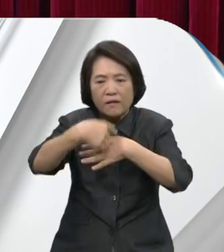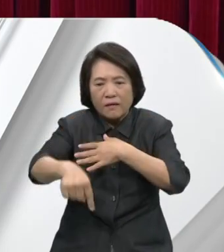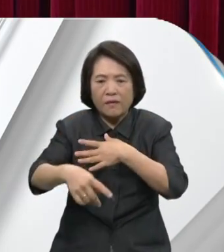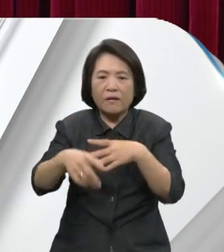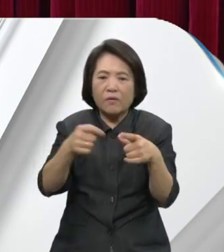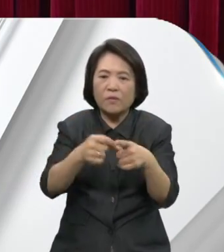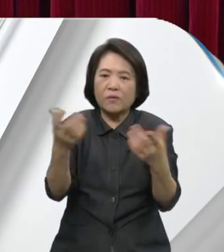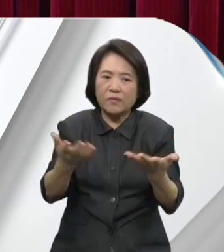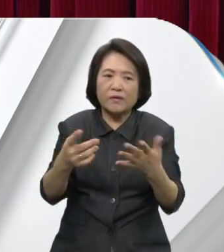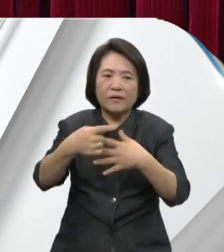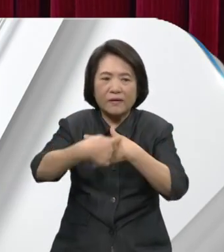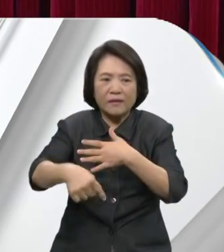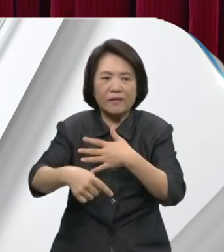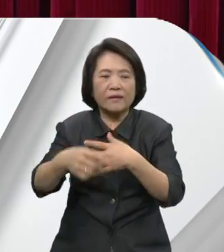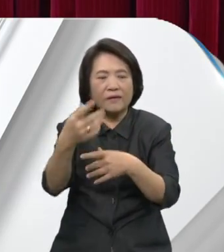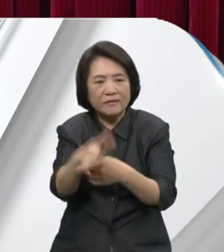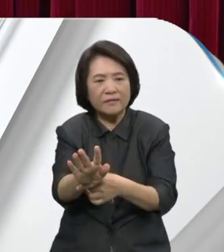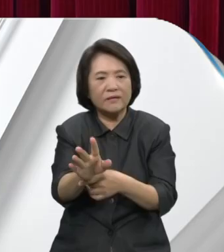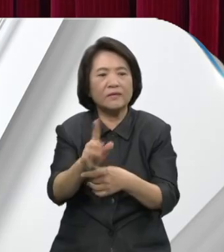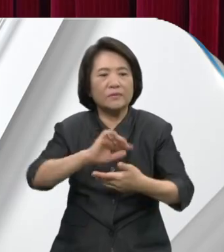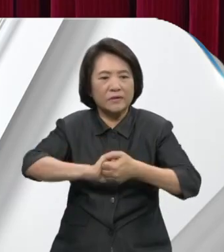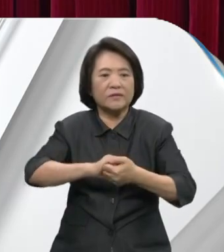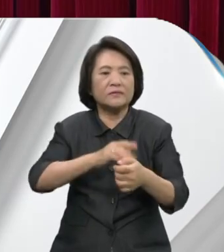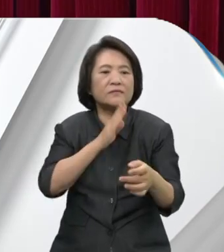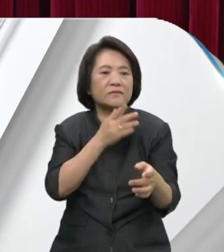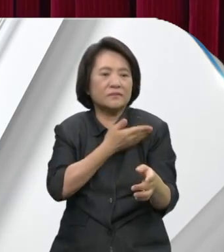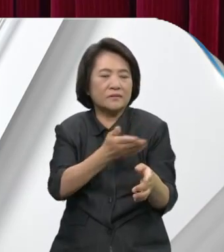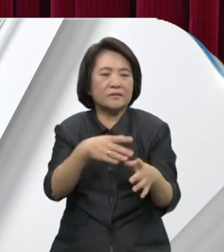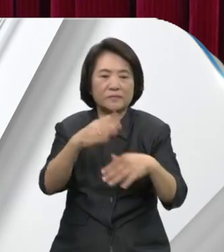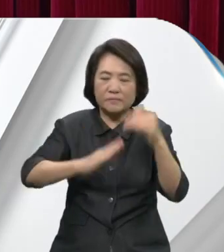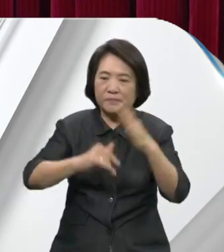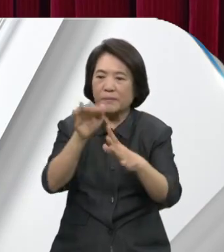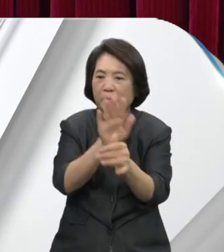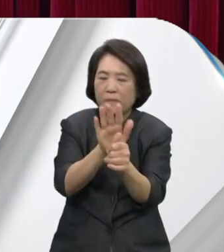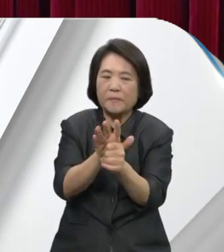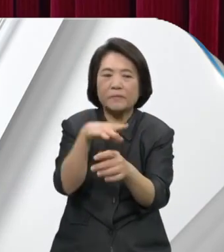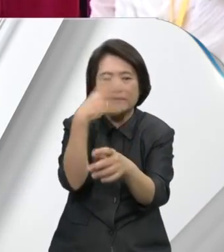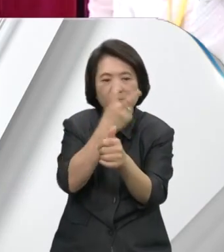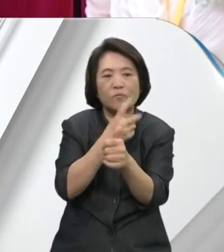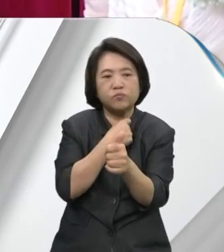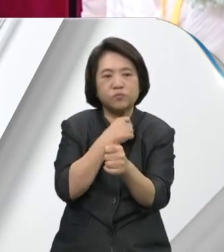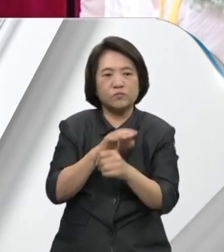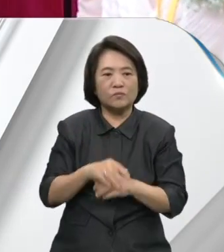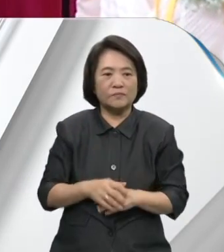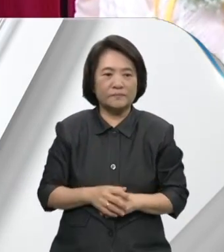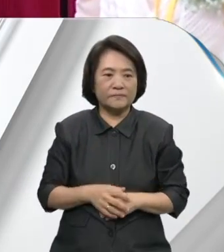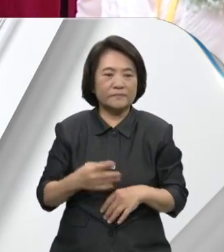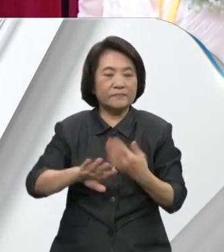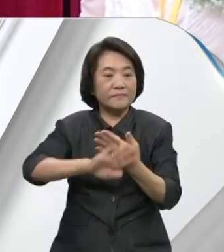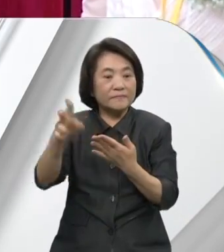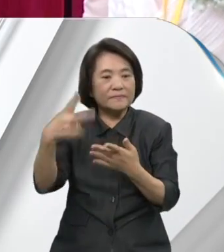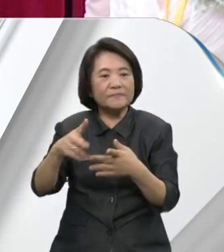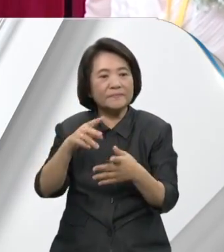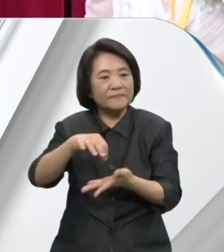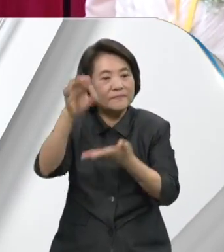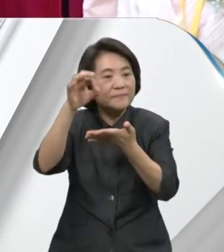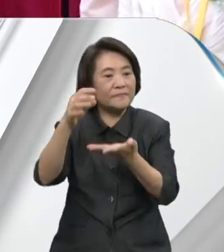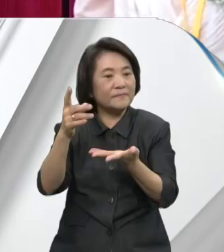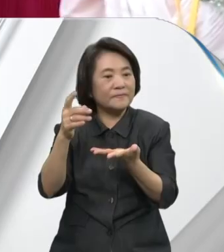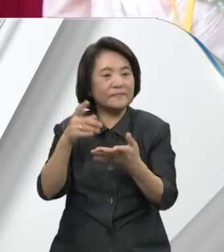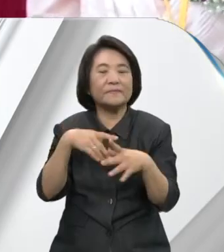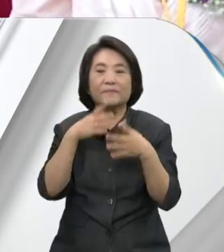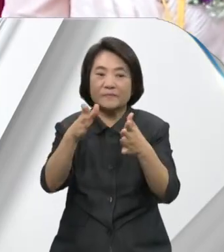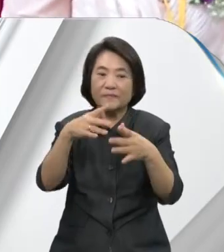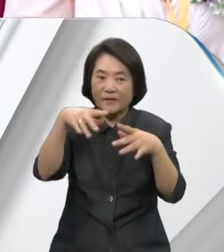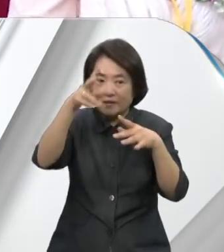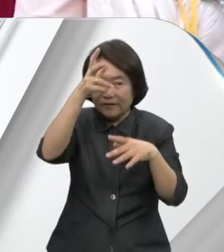涉讼的警察，我们要给予足够的协助和照顾。 那位总统蔡英文要讲到要同安多